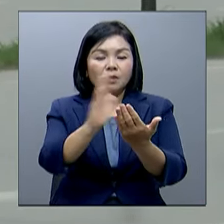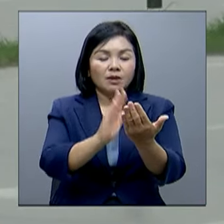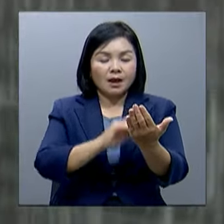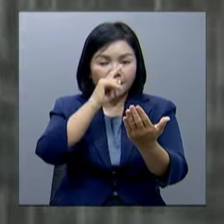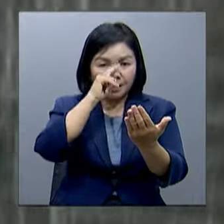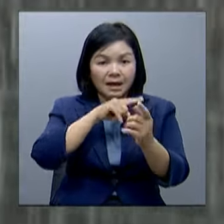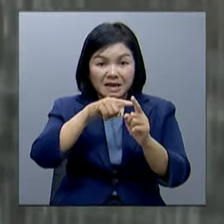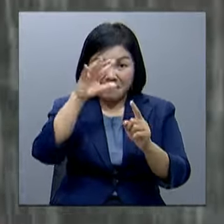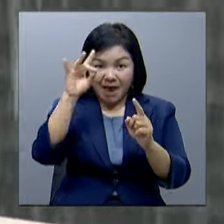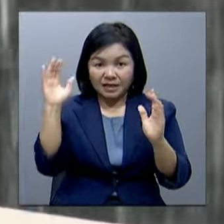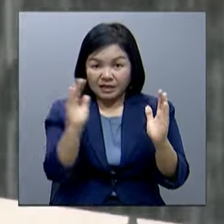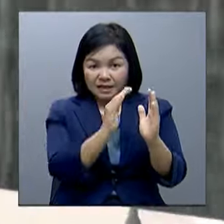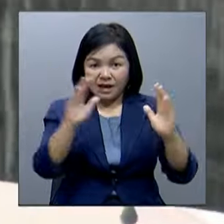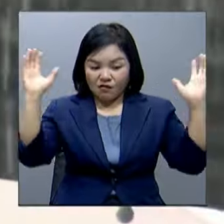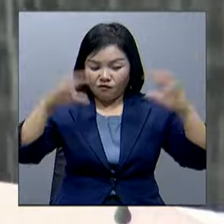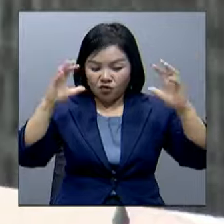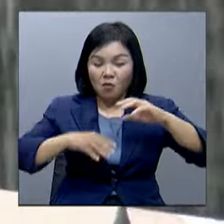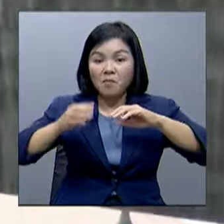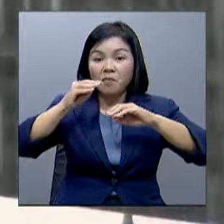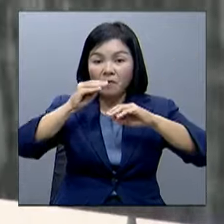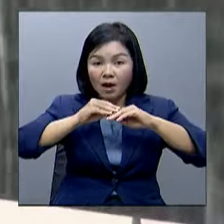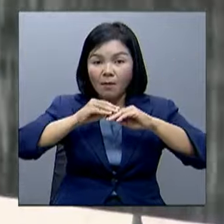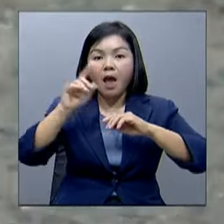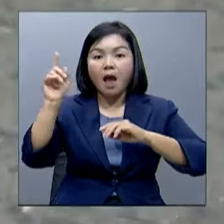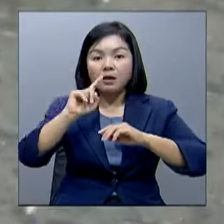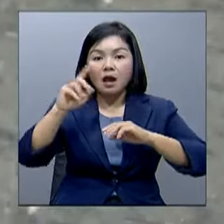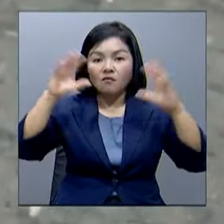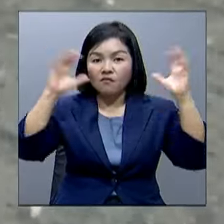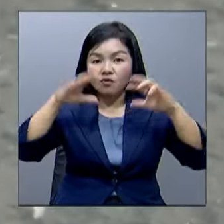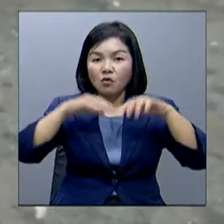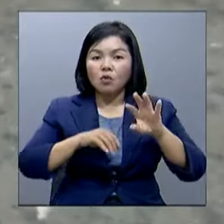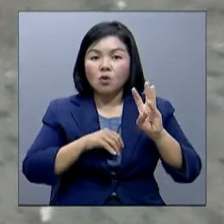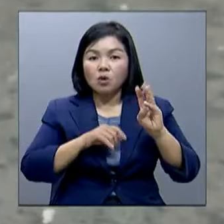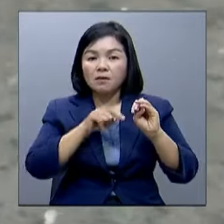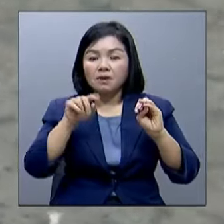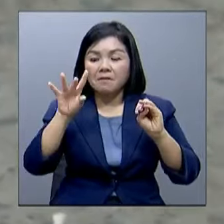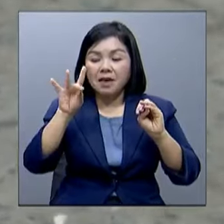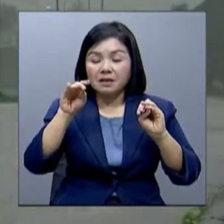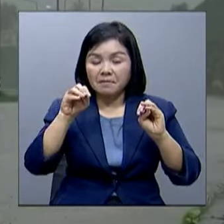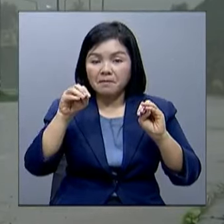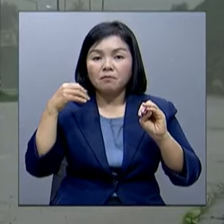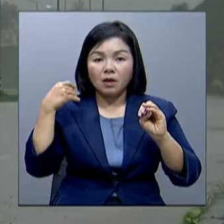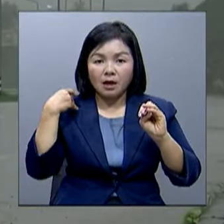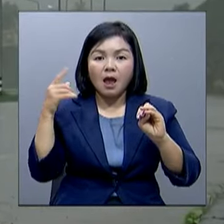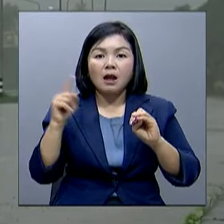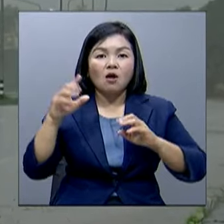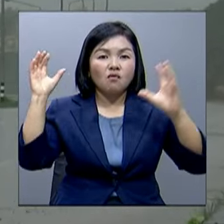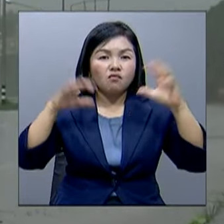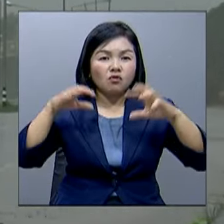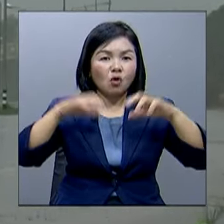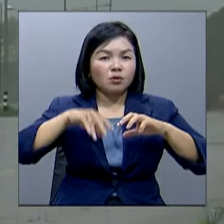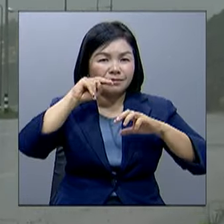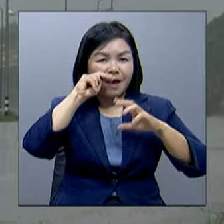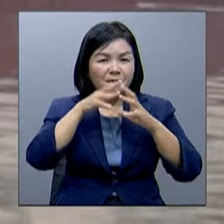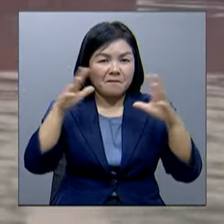ชุกหน่าน่นนะคะเพิมขึ้นจากเดินที่ผ่านมาโดยจะมีฝนฟาขนอง 160-80องพื้นที่เป็ส่นใหญ่กับมีฝนตกหนักหลายพื้นท